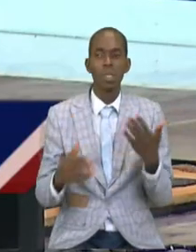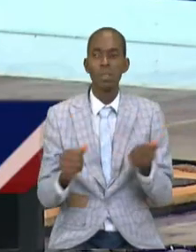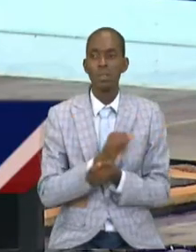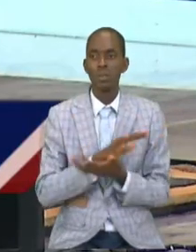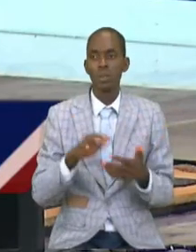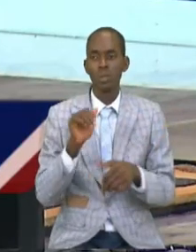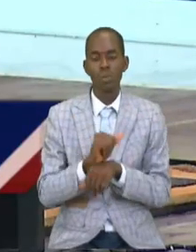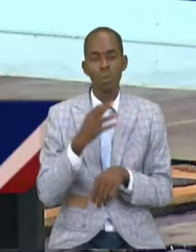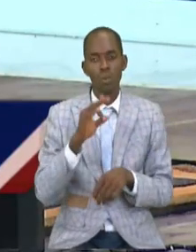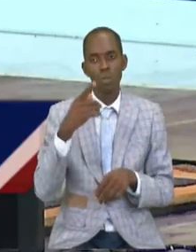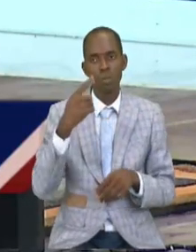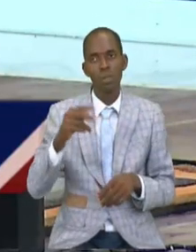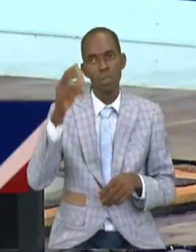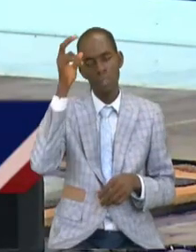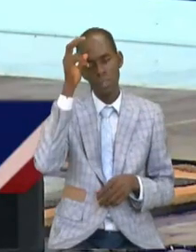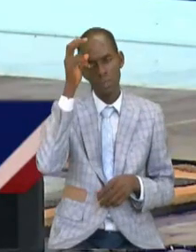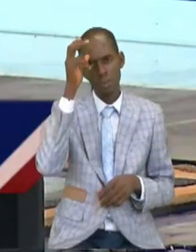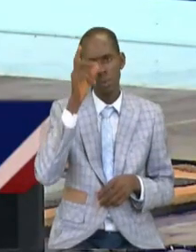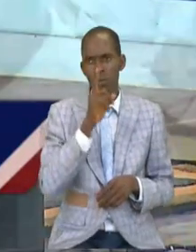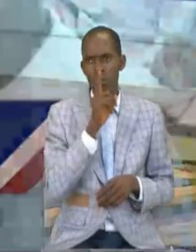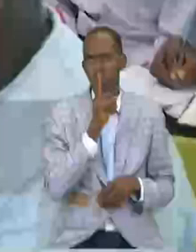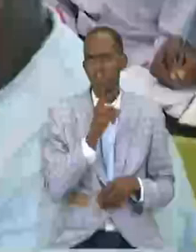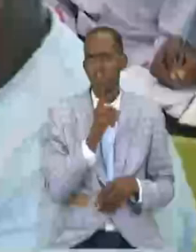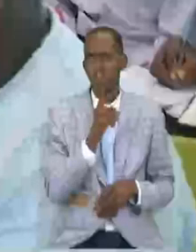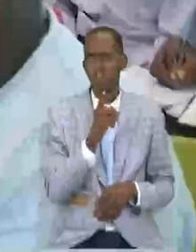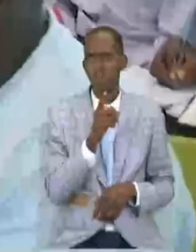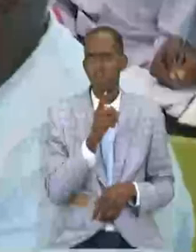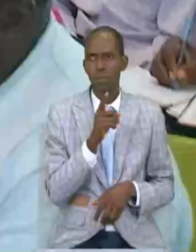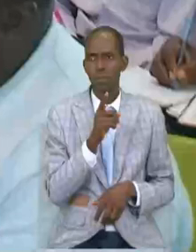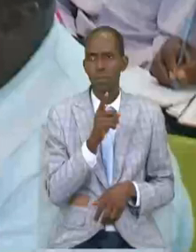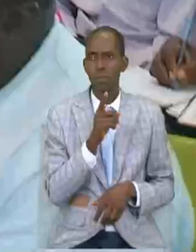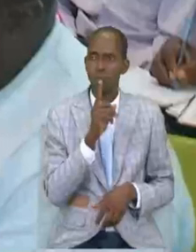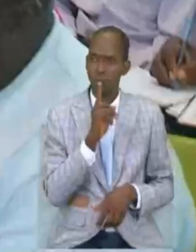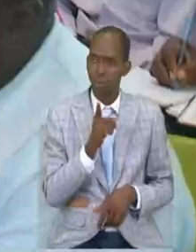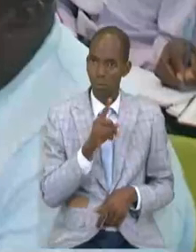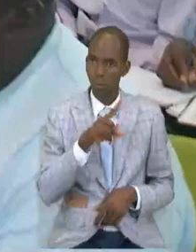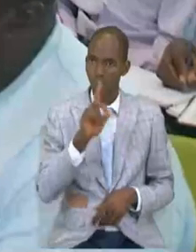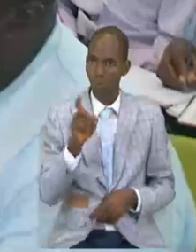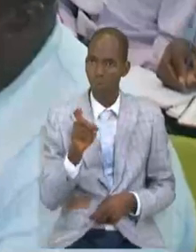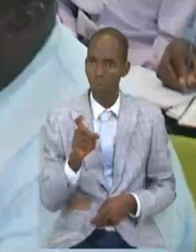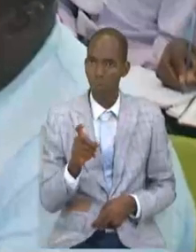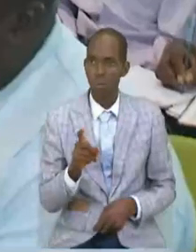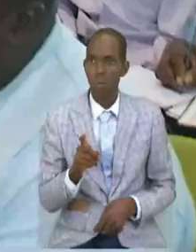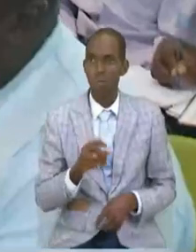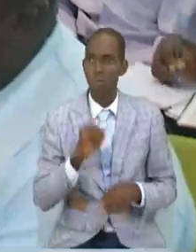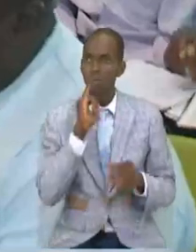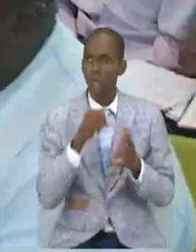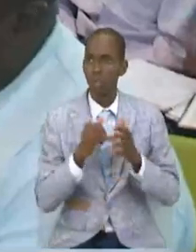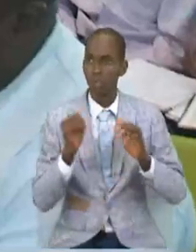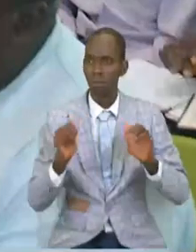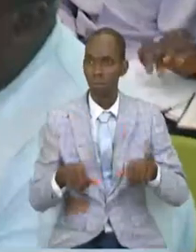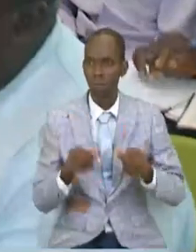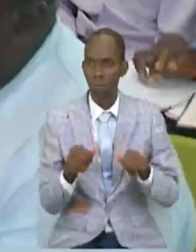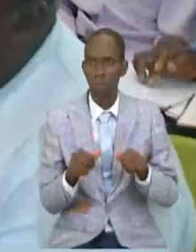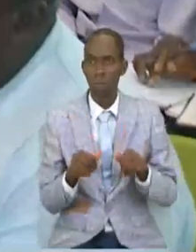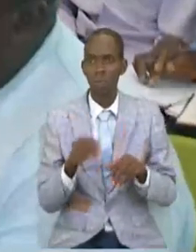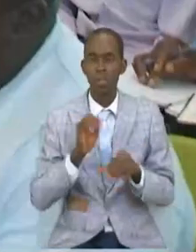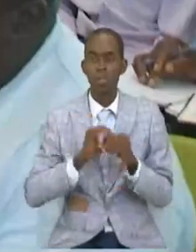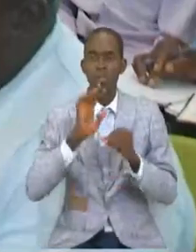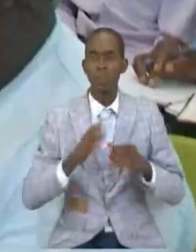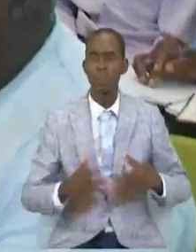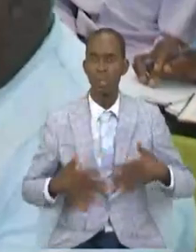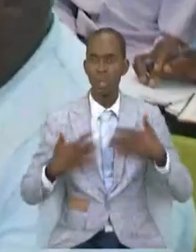Le Fils de Dieu apparut afin de détruire les œuvres du diable. C'est vrai,